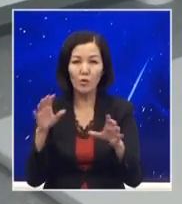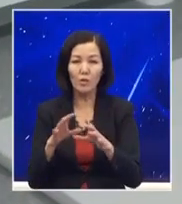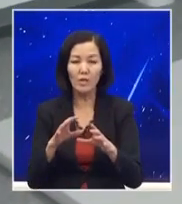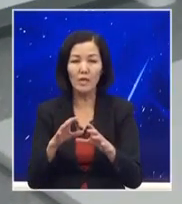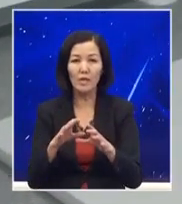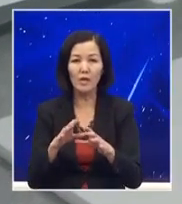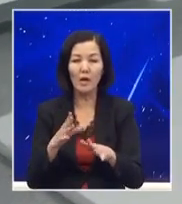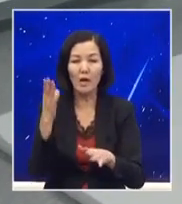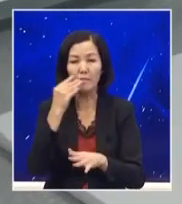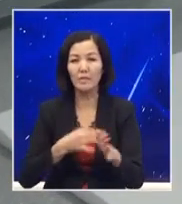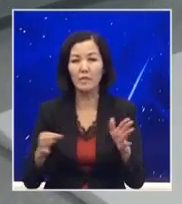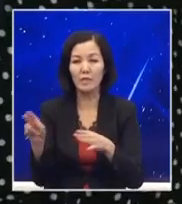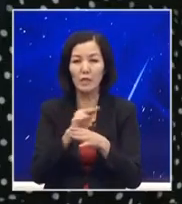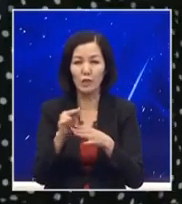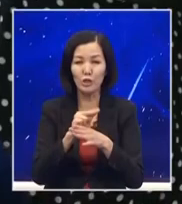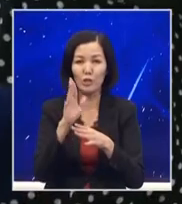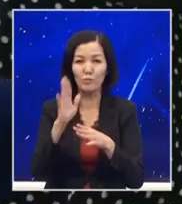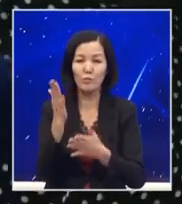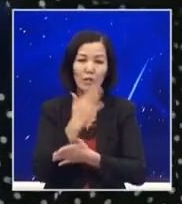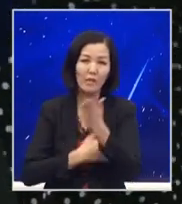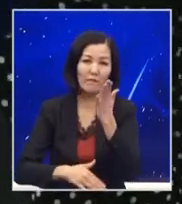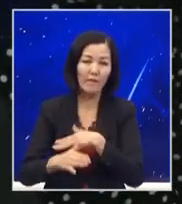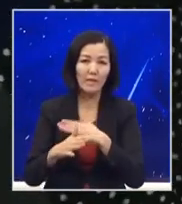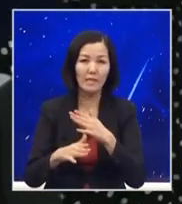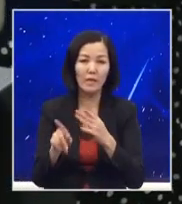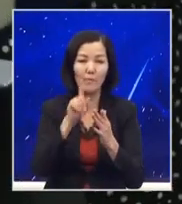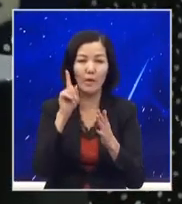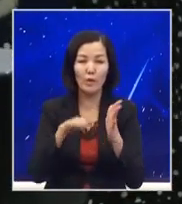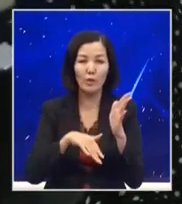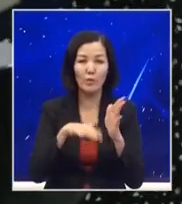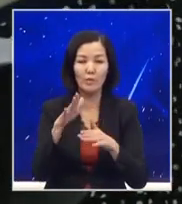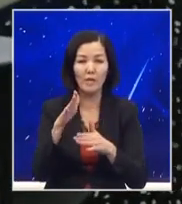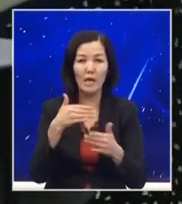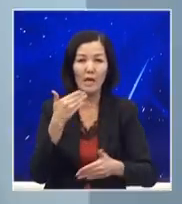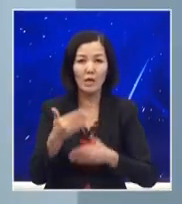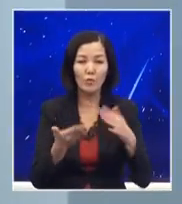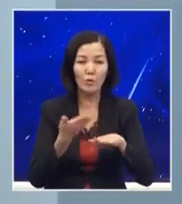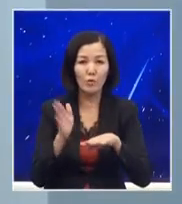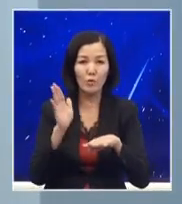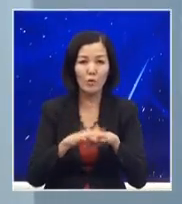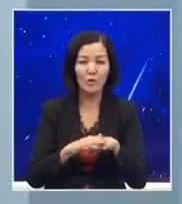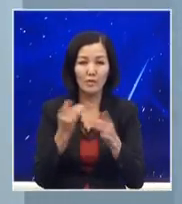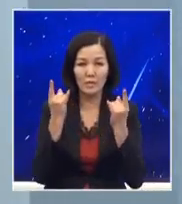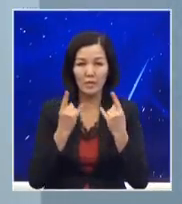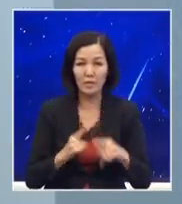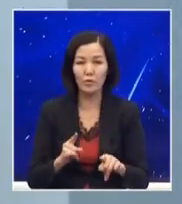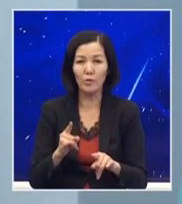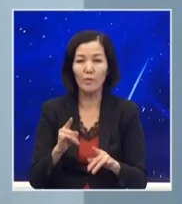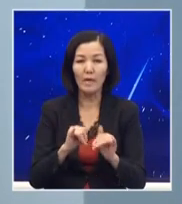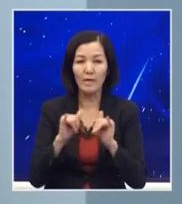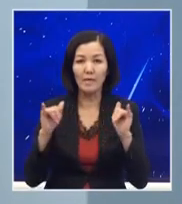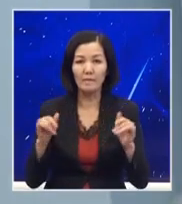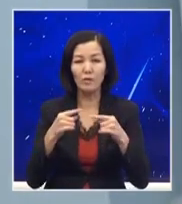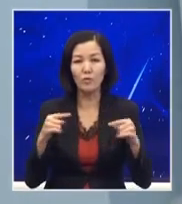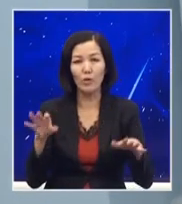в области. Лечение здесь будут получать дети-инвалиды и подростки с нарушениями опорно-двигательного аппарата, врожденными пороками развития и